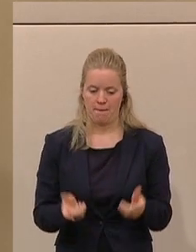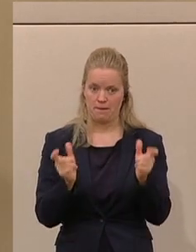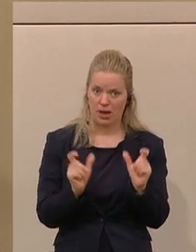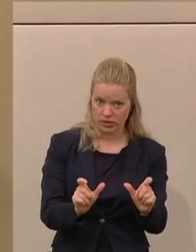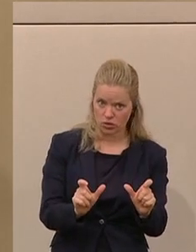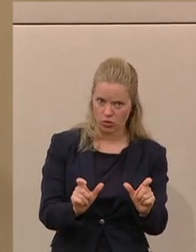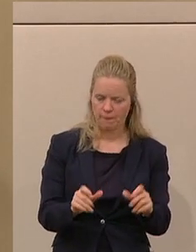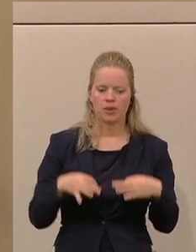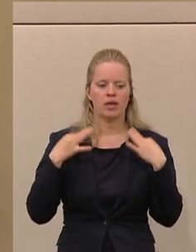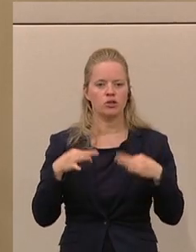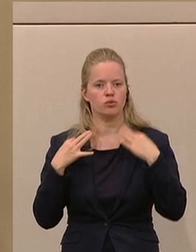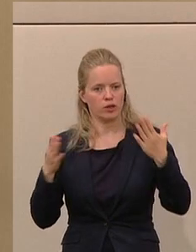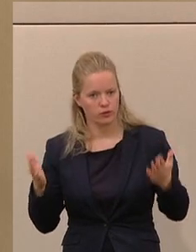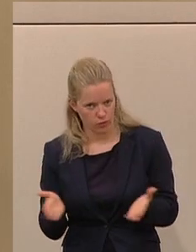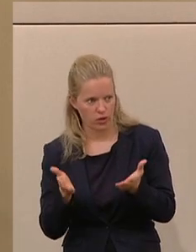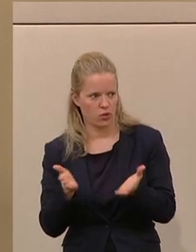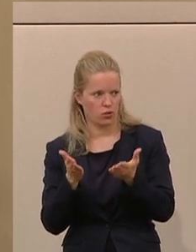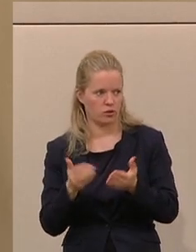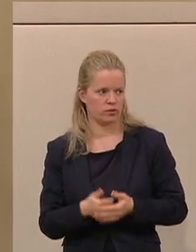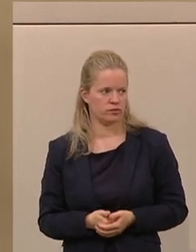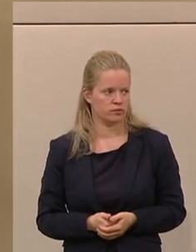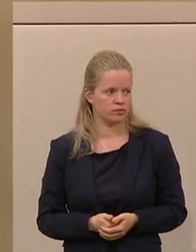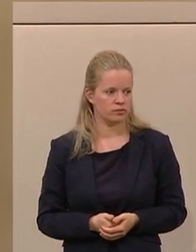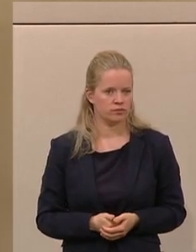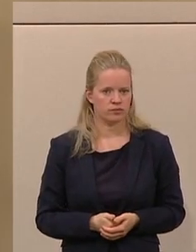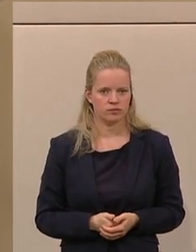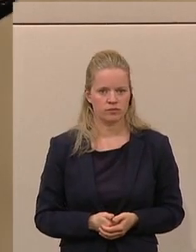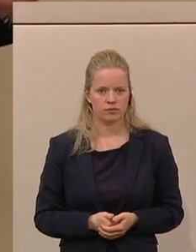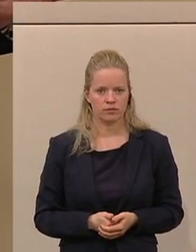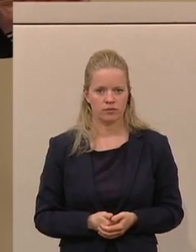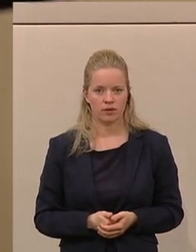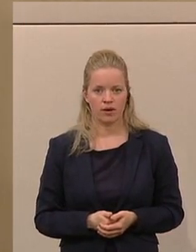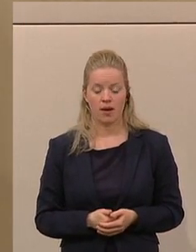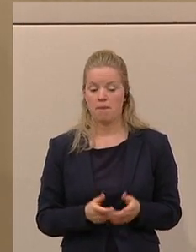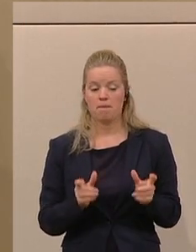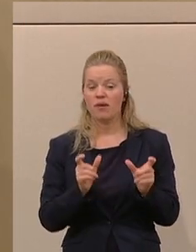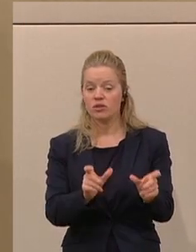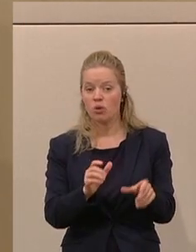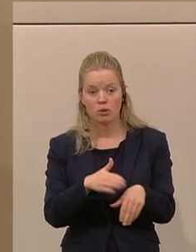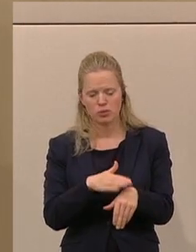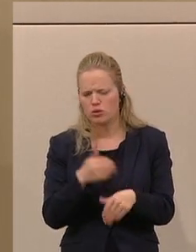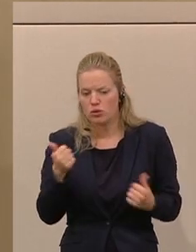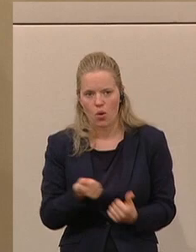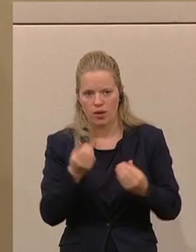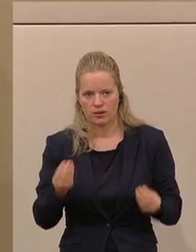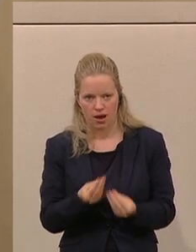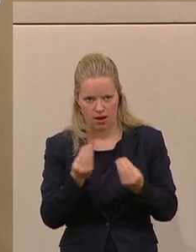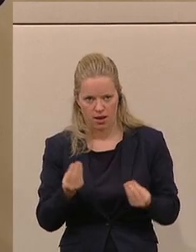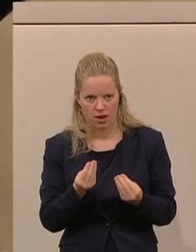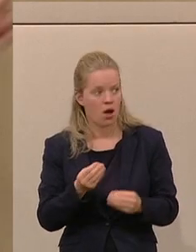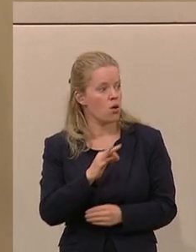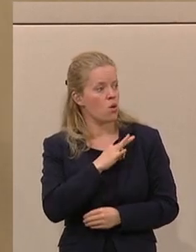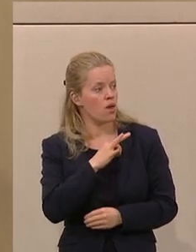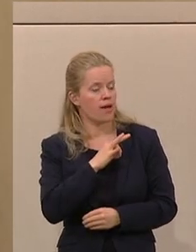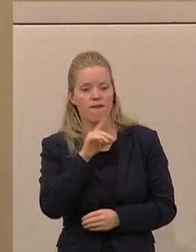Prävention und Gesundheitsförderung, bitte. Da eine ganz tolle Geschichte, Prävention, da gehört übrigens, Kollege Vogel, vollkommen recht,